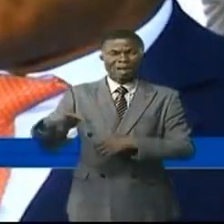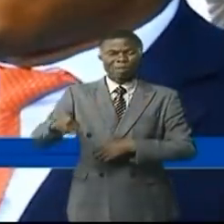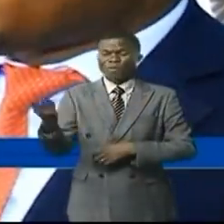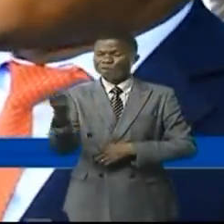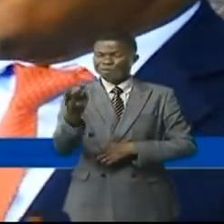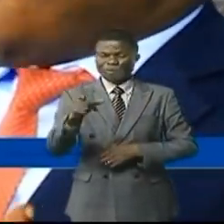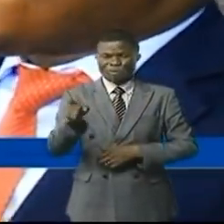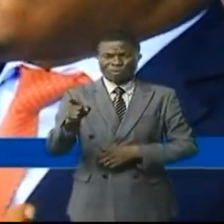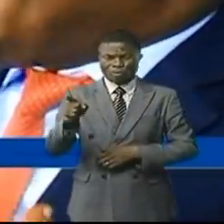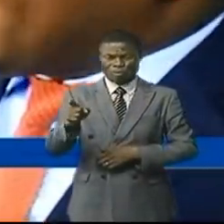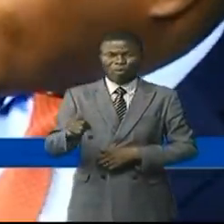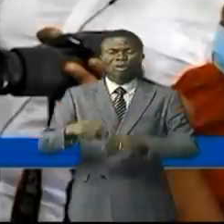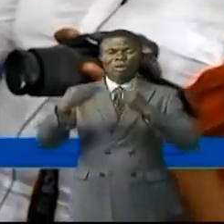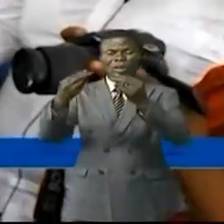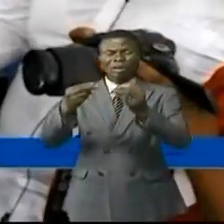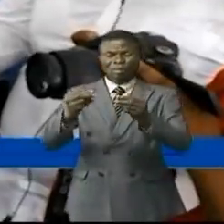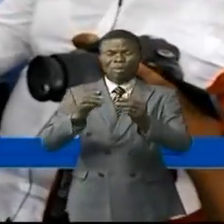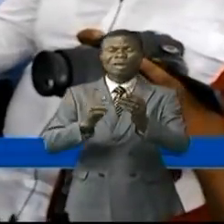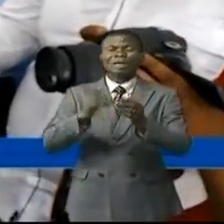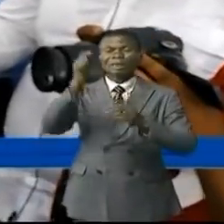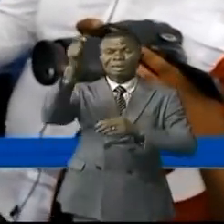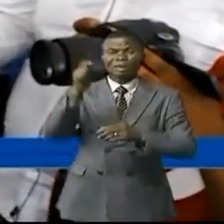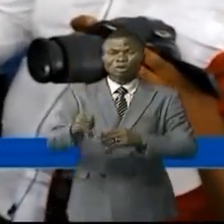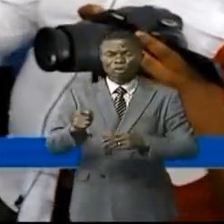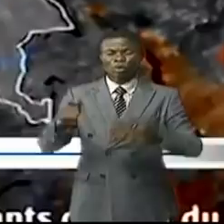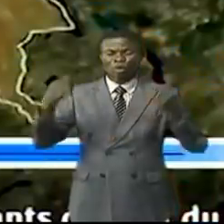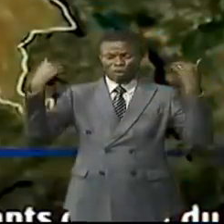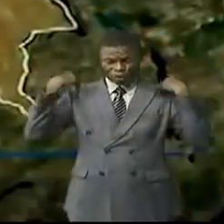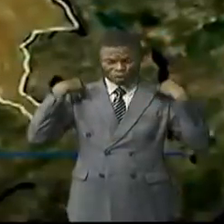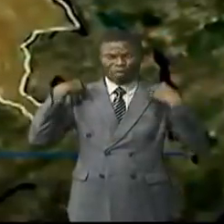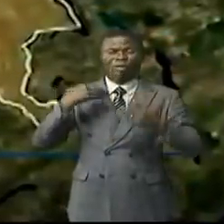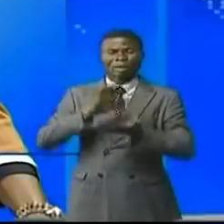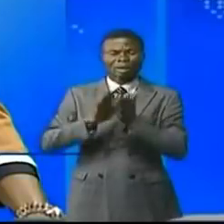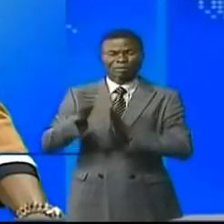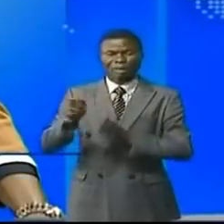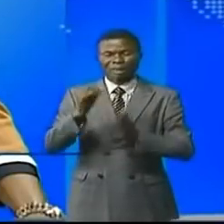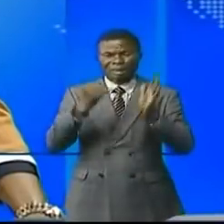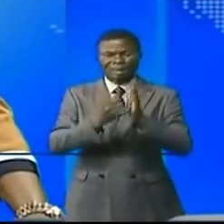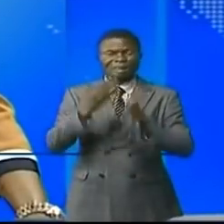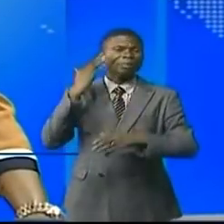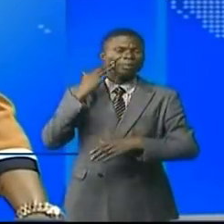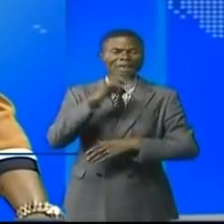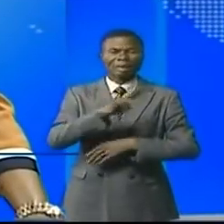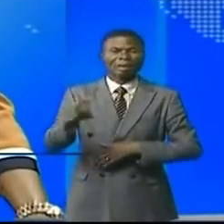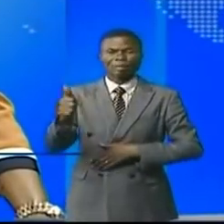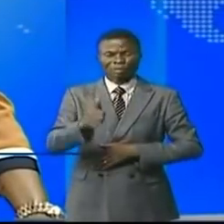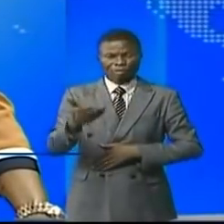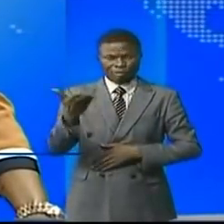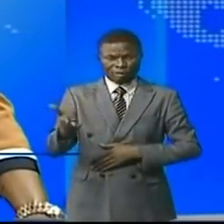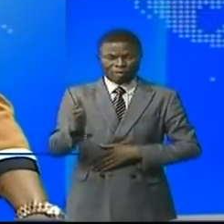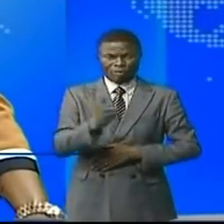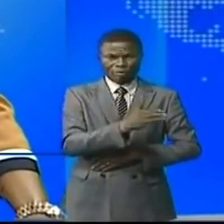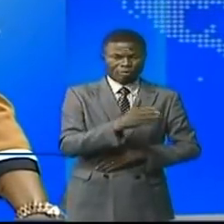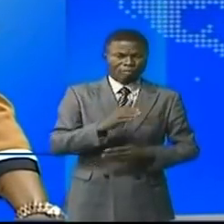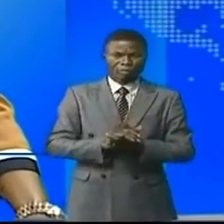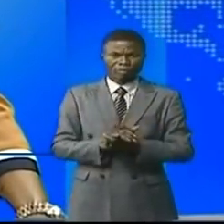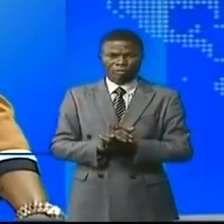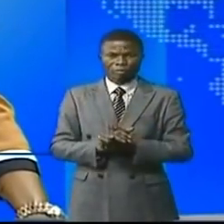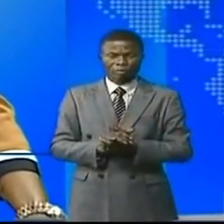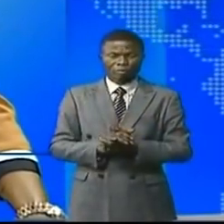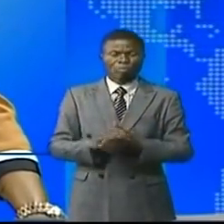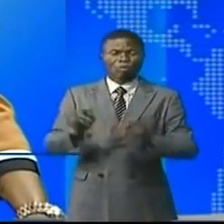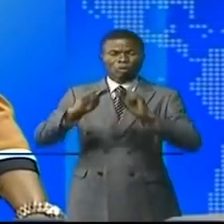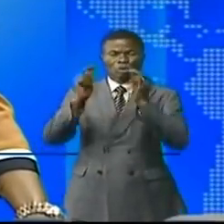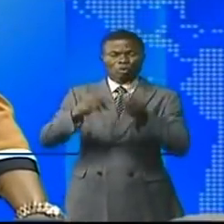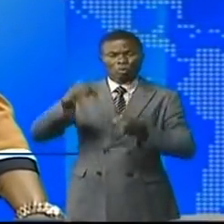Kivu sont placées sous état de siège depuis le 6 mai 2021. Selon les cadres de l'Union sacrée,